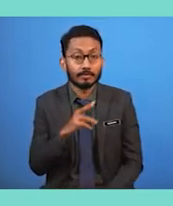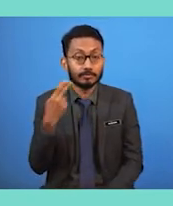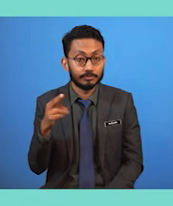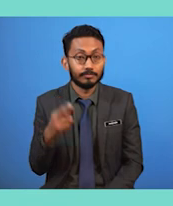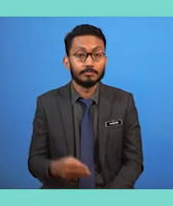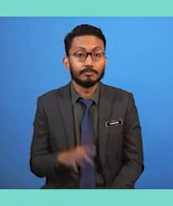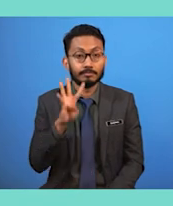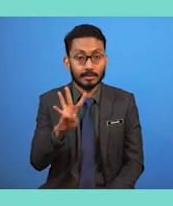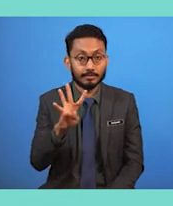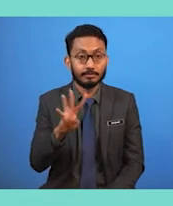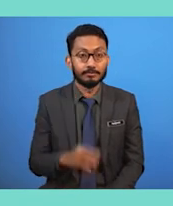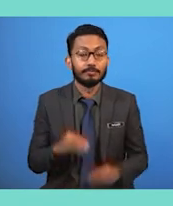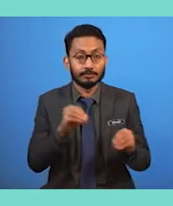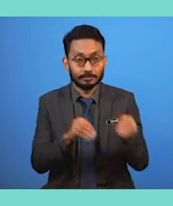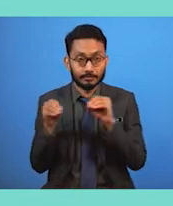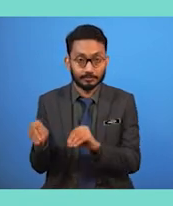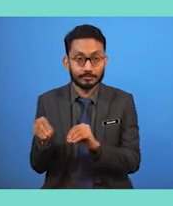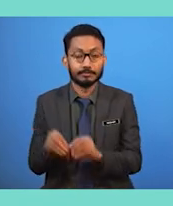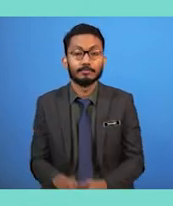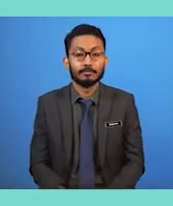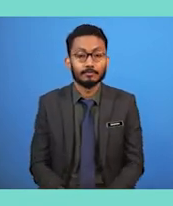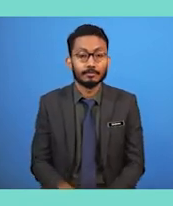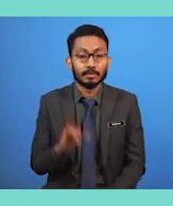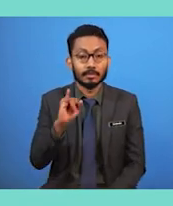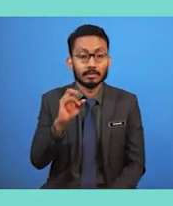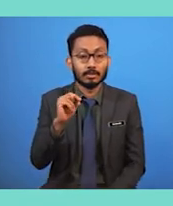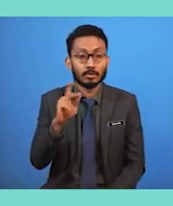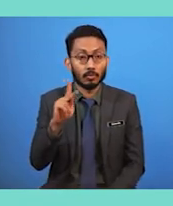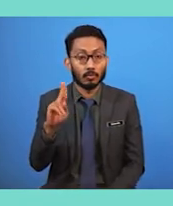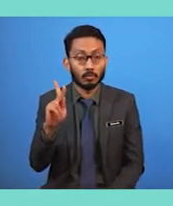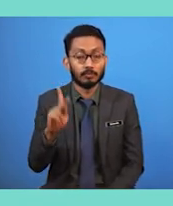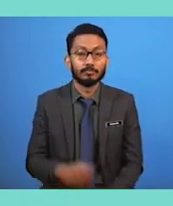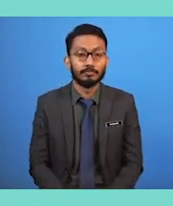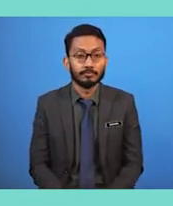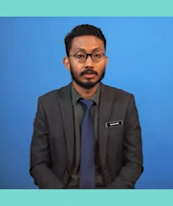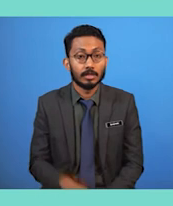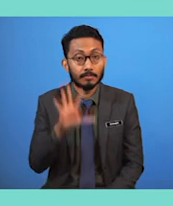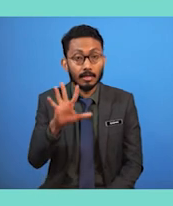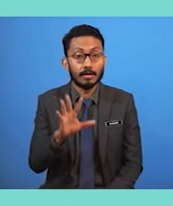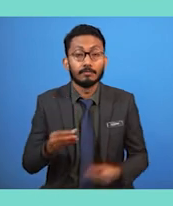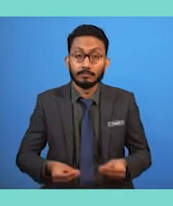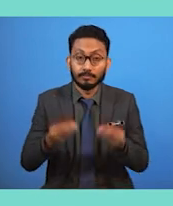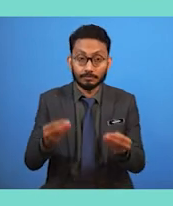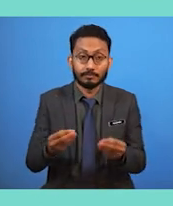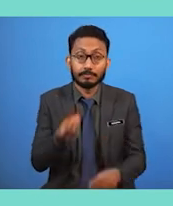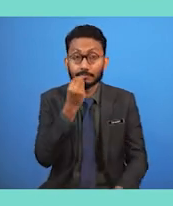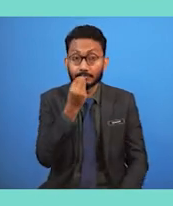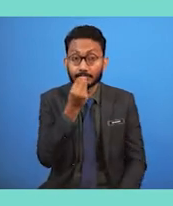Keempat, pemindahan induk Moina species. Kelima, pemberian makanan secara